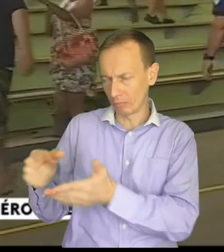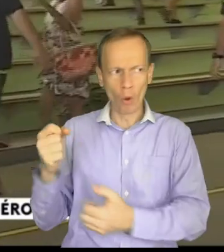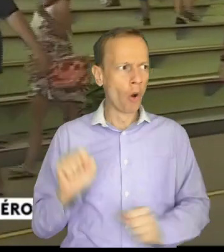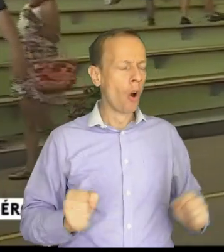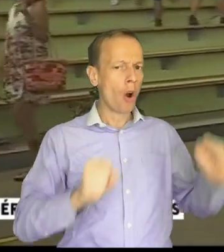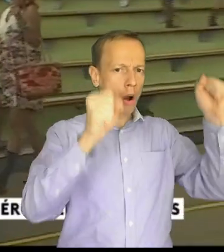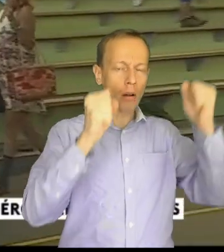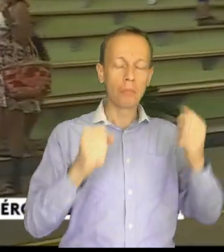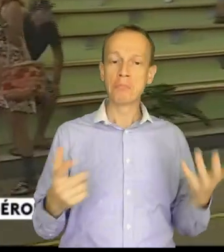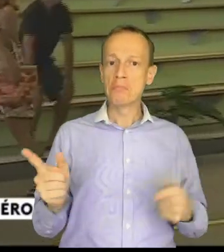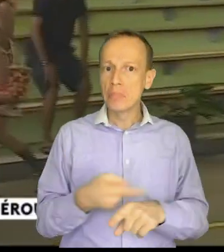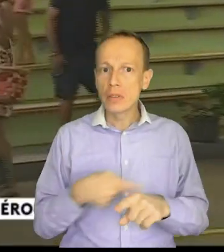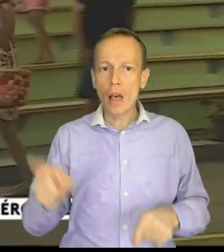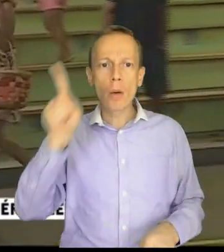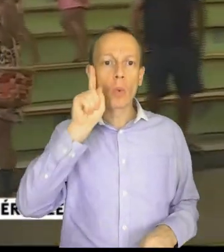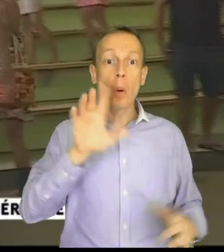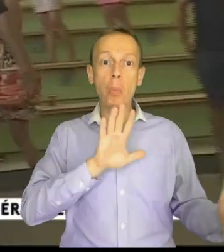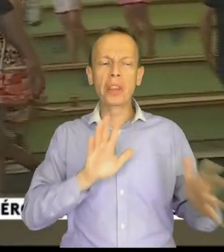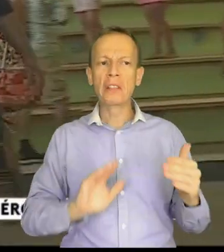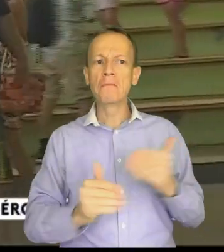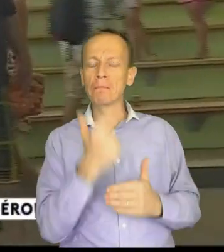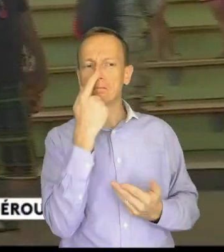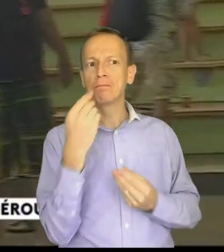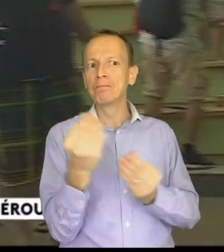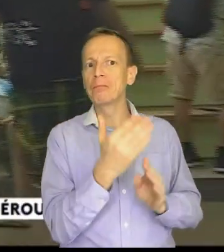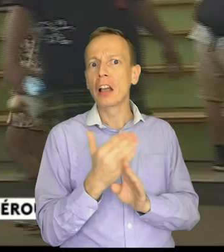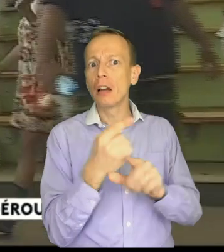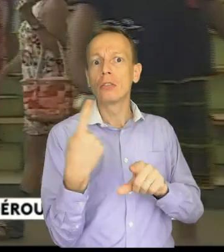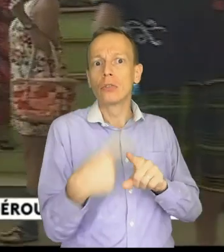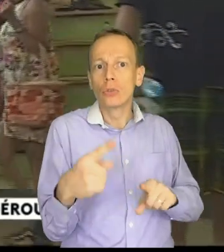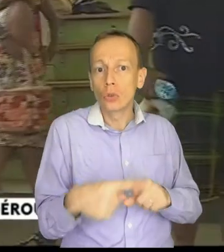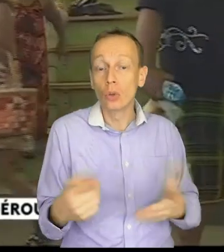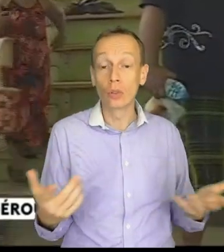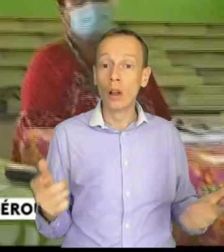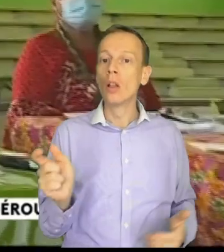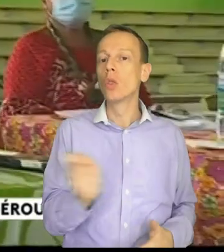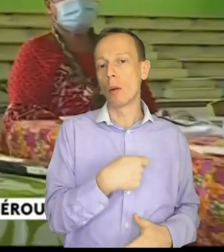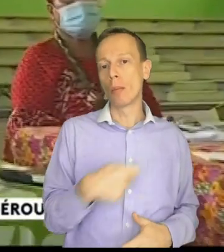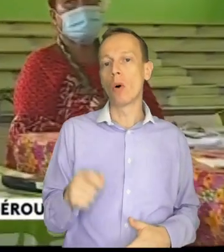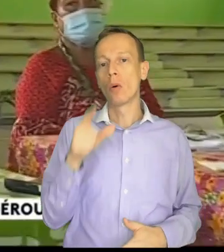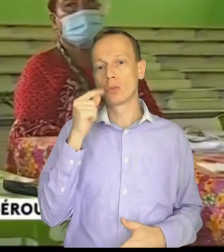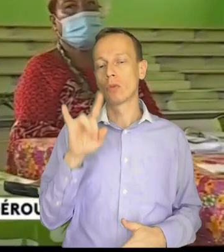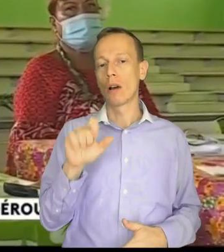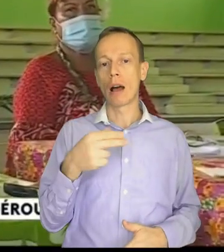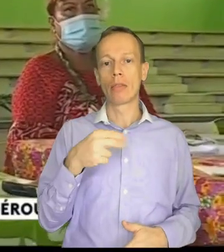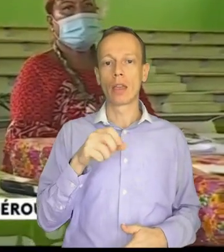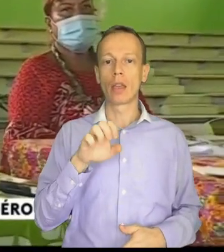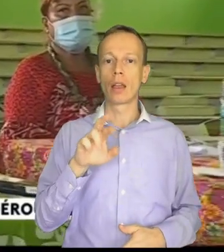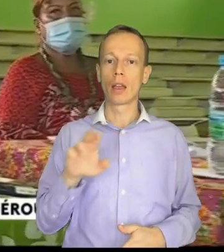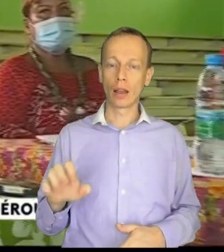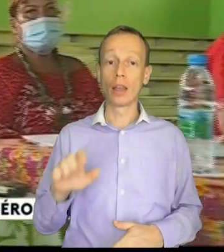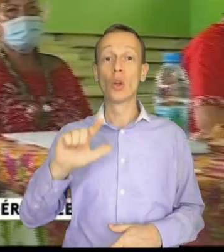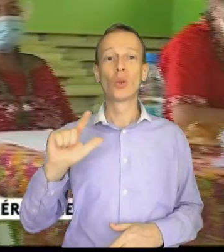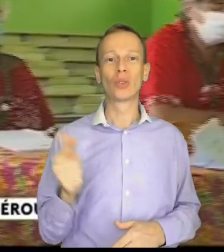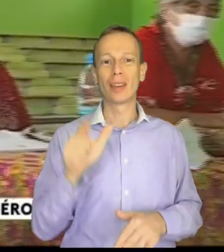que cette prise de position en cache une autre? Ce qui est sûr, la logique voudrait que Hugues Hanere, second de la liste du